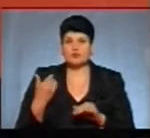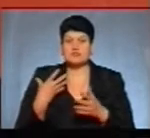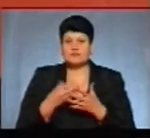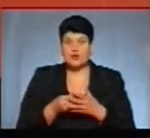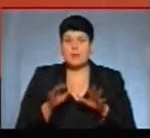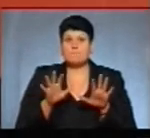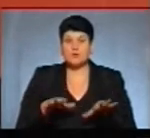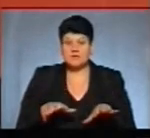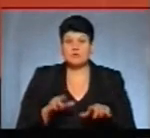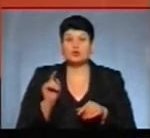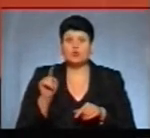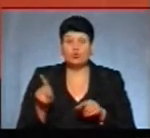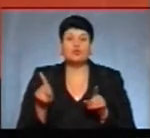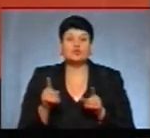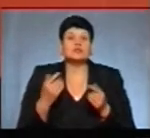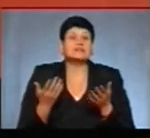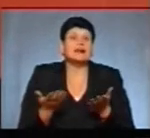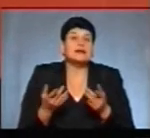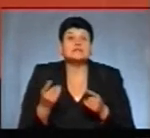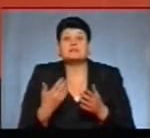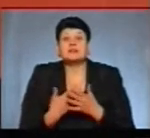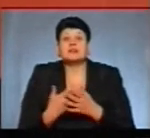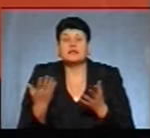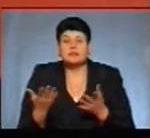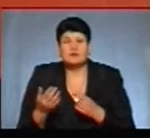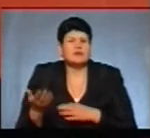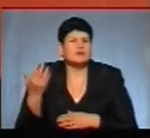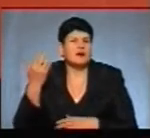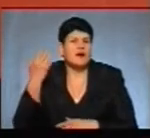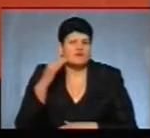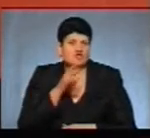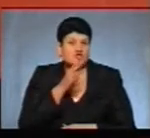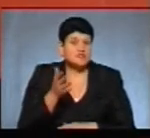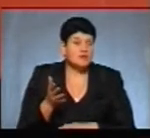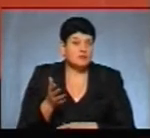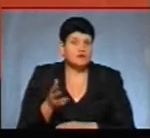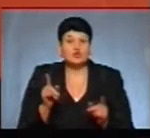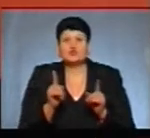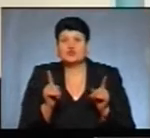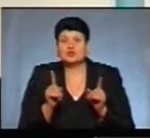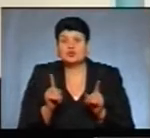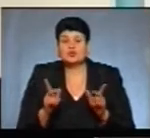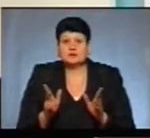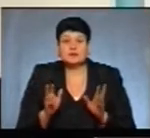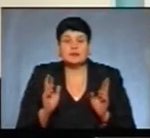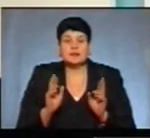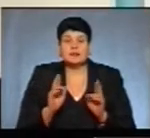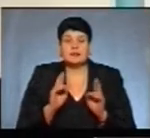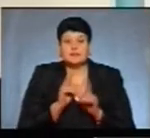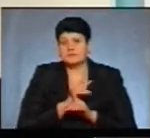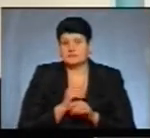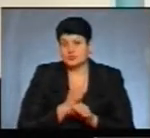посади через те, що десь нібито він в якісь давні старі часи щось таке неприємне